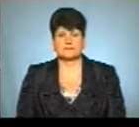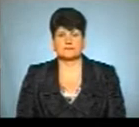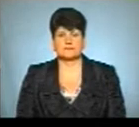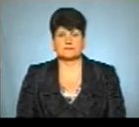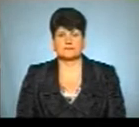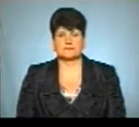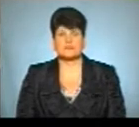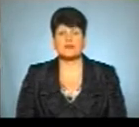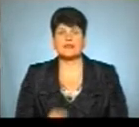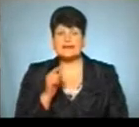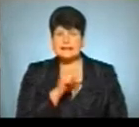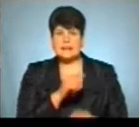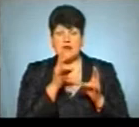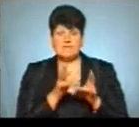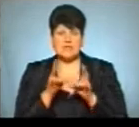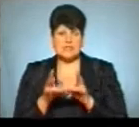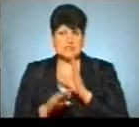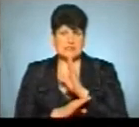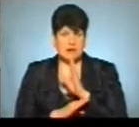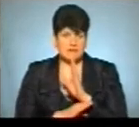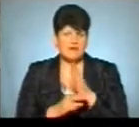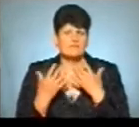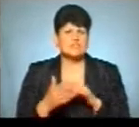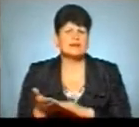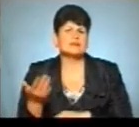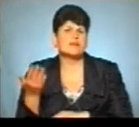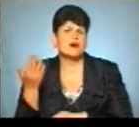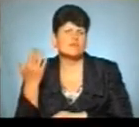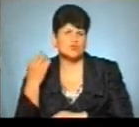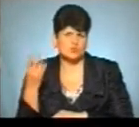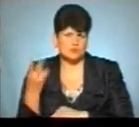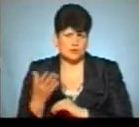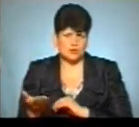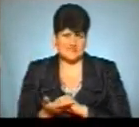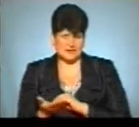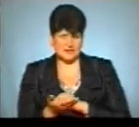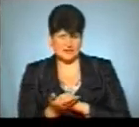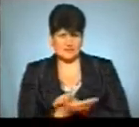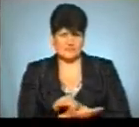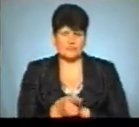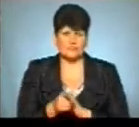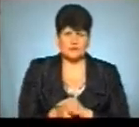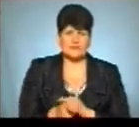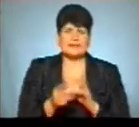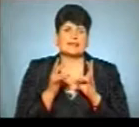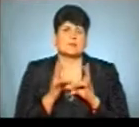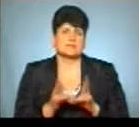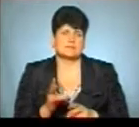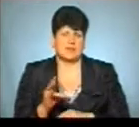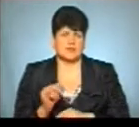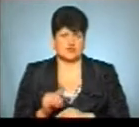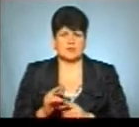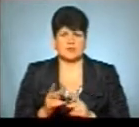Ті аварійні дерева, вони вже давно підлягають зрізці, тому що вони дуже небезпечні як